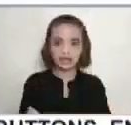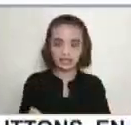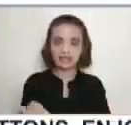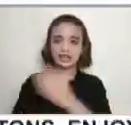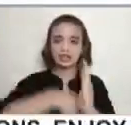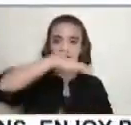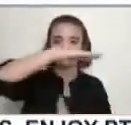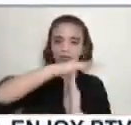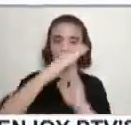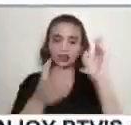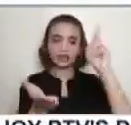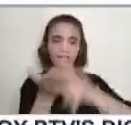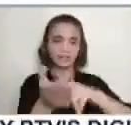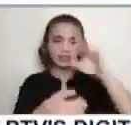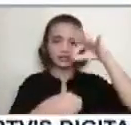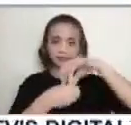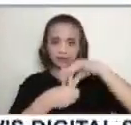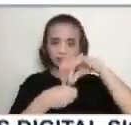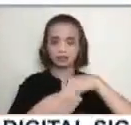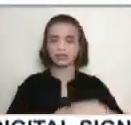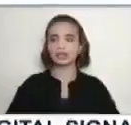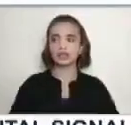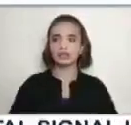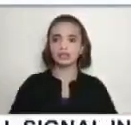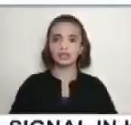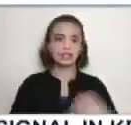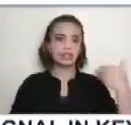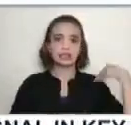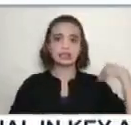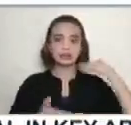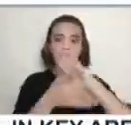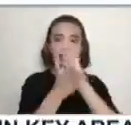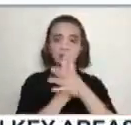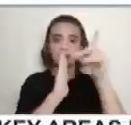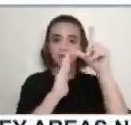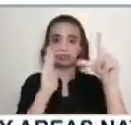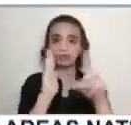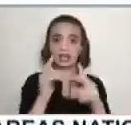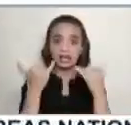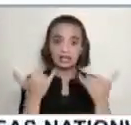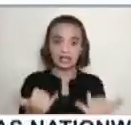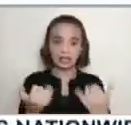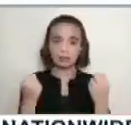Maraming salamat, Bernard Haudian.